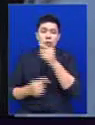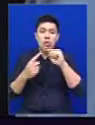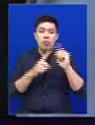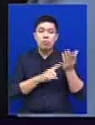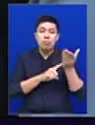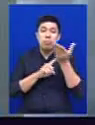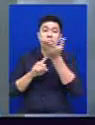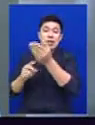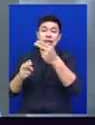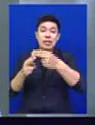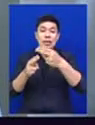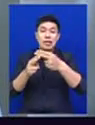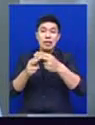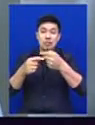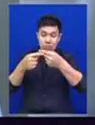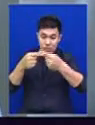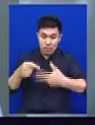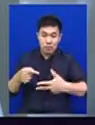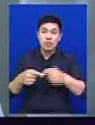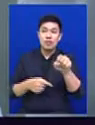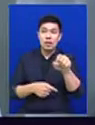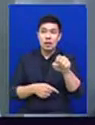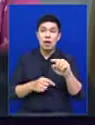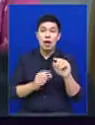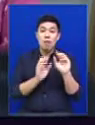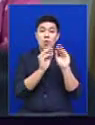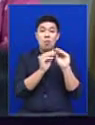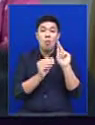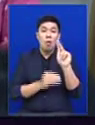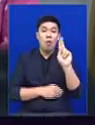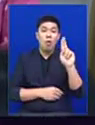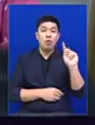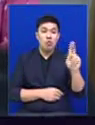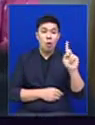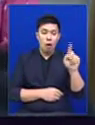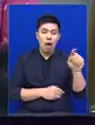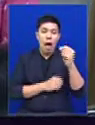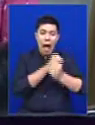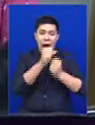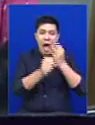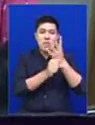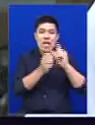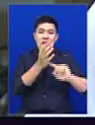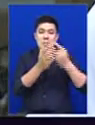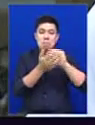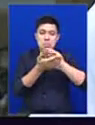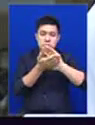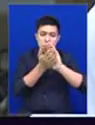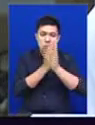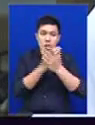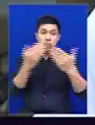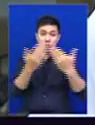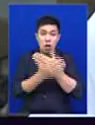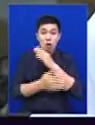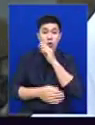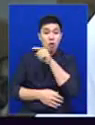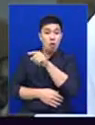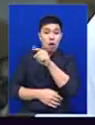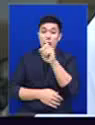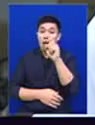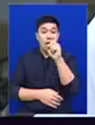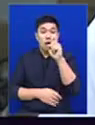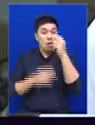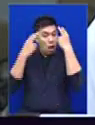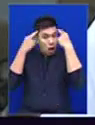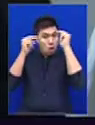นอชื่อในบัญชีได้ที่ประชุมกรท.เห็นว่าในช่วง5ปีแรกซึ่งเป็นช่วงเปลี่ยนผ่านนั้นหากเกิดเงื่อนไขไม่สามารถเ